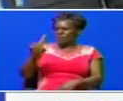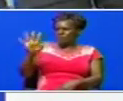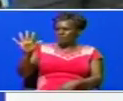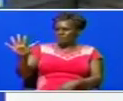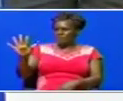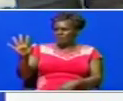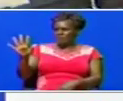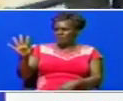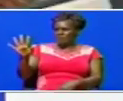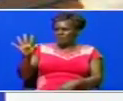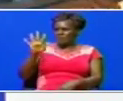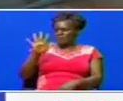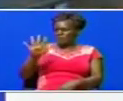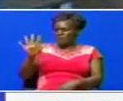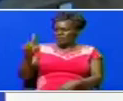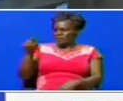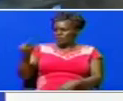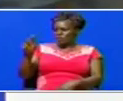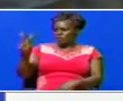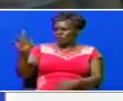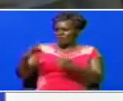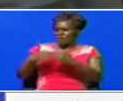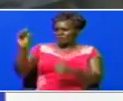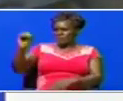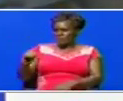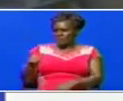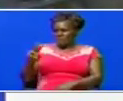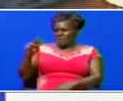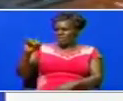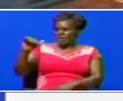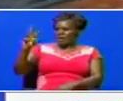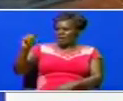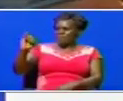223,155, representing 55.28%. Nyamira,